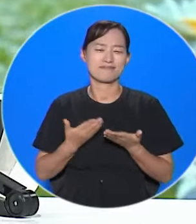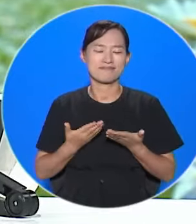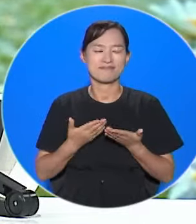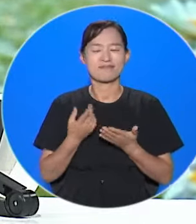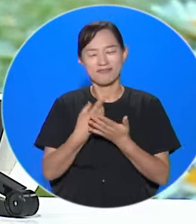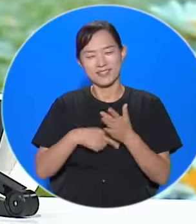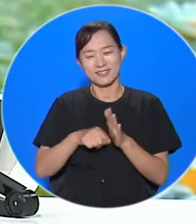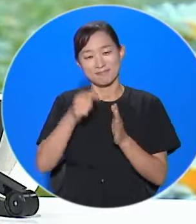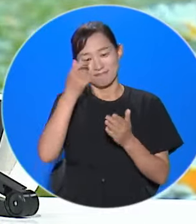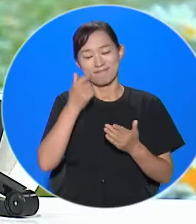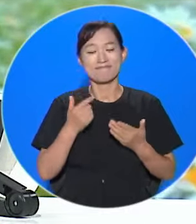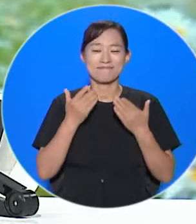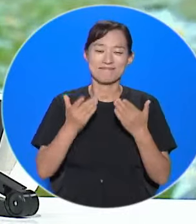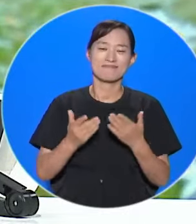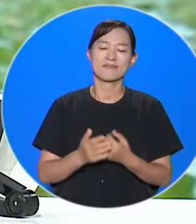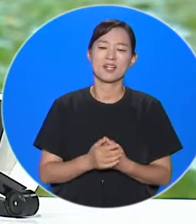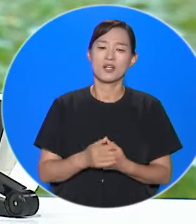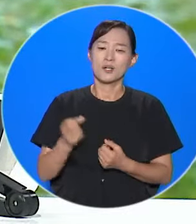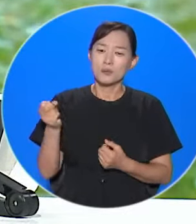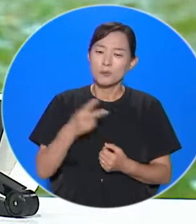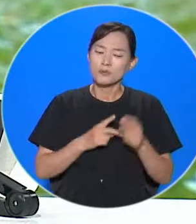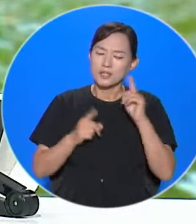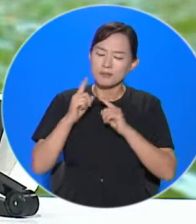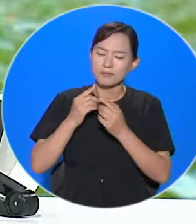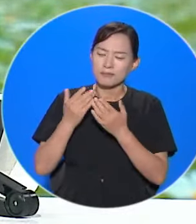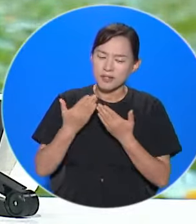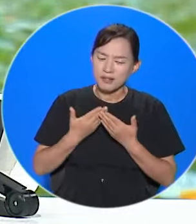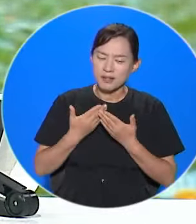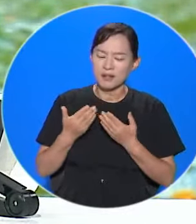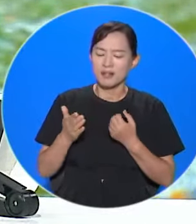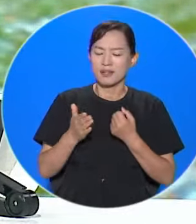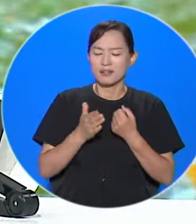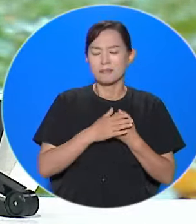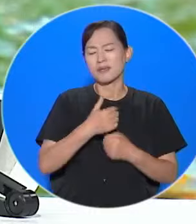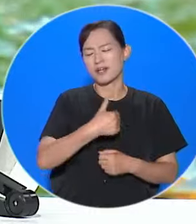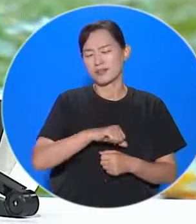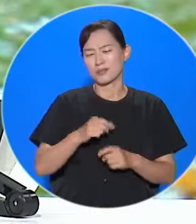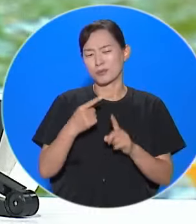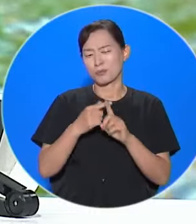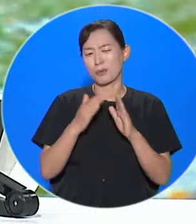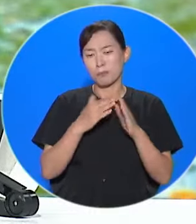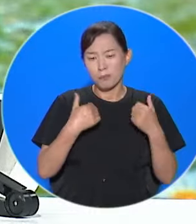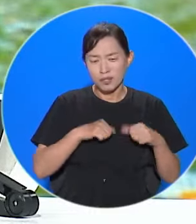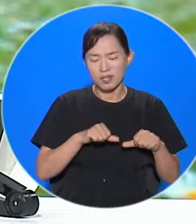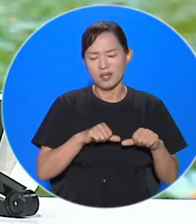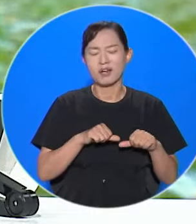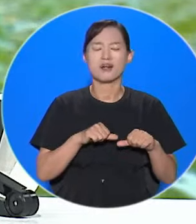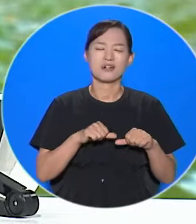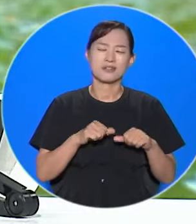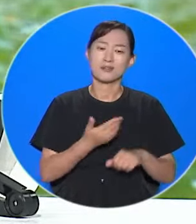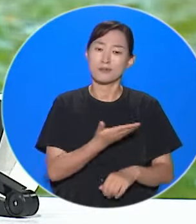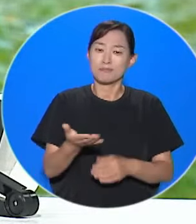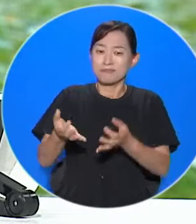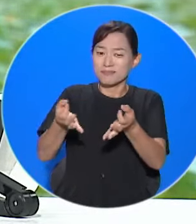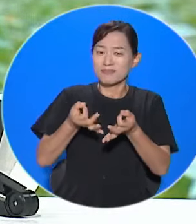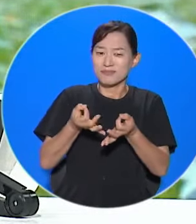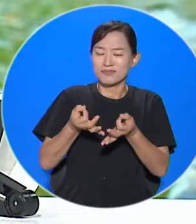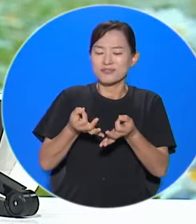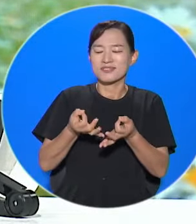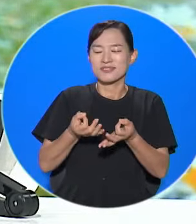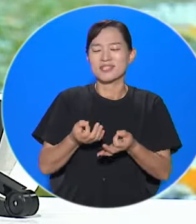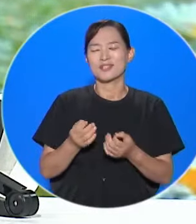그렇게 기도하도록 하겠습니다. 또 상처받아서 교회 나가지 못한 우리 아들, 아마 이 방송 보는 분들 중에도